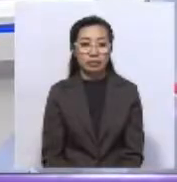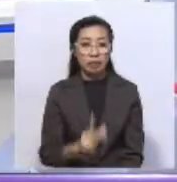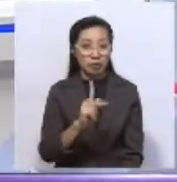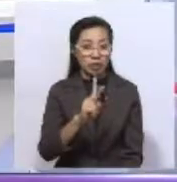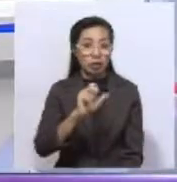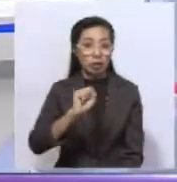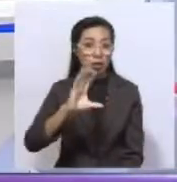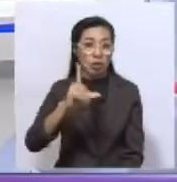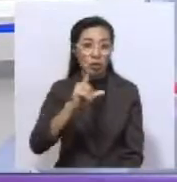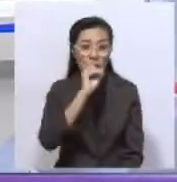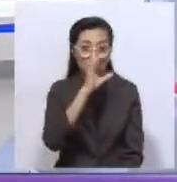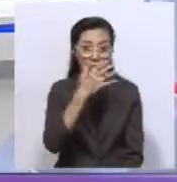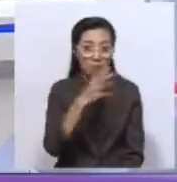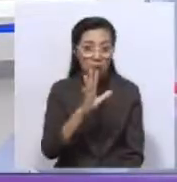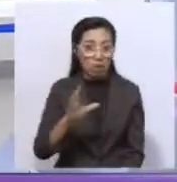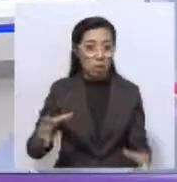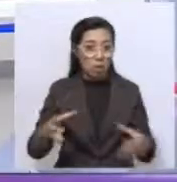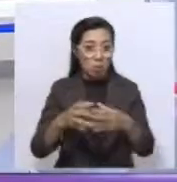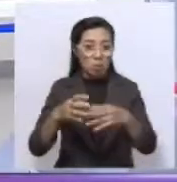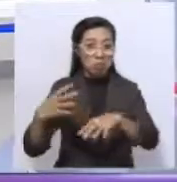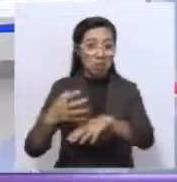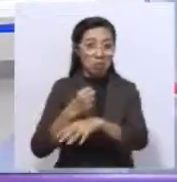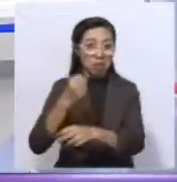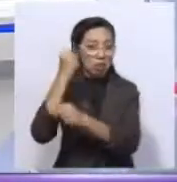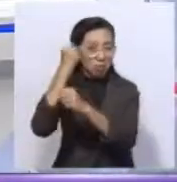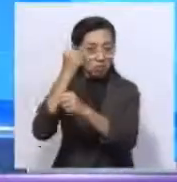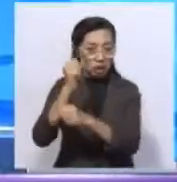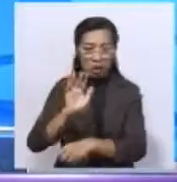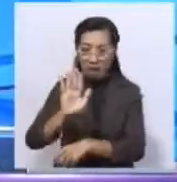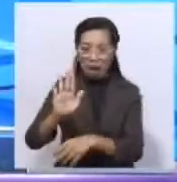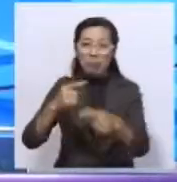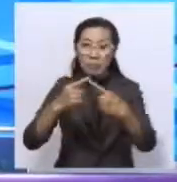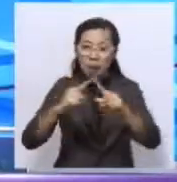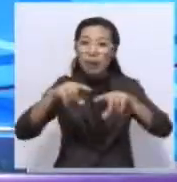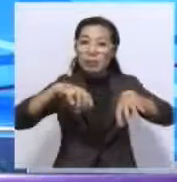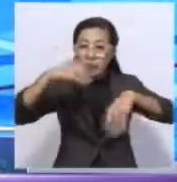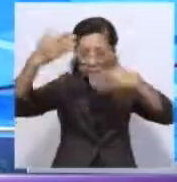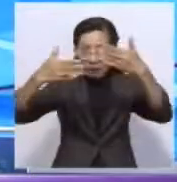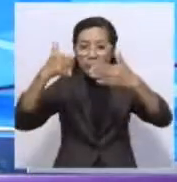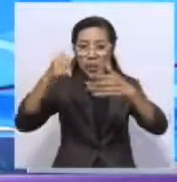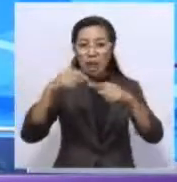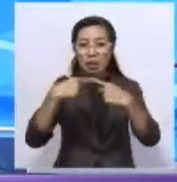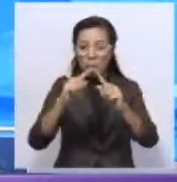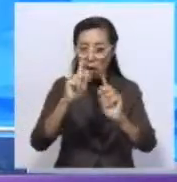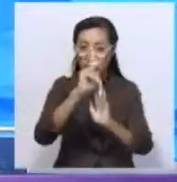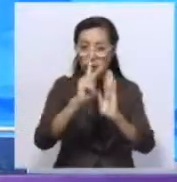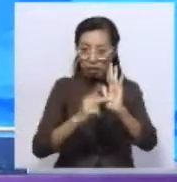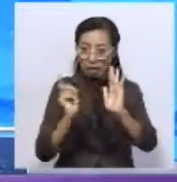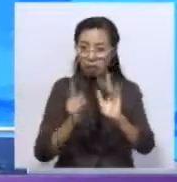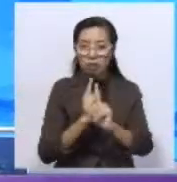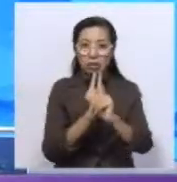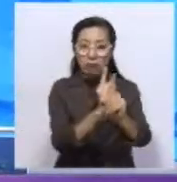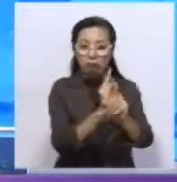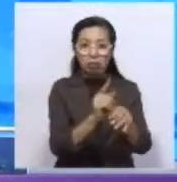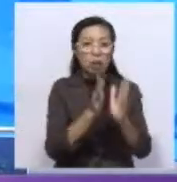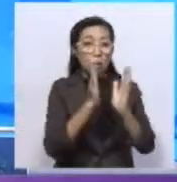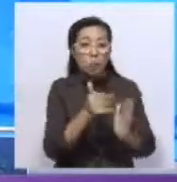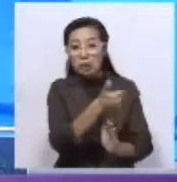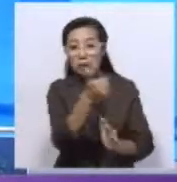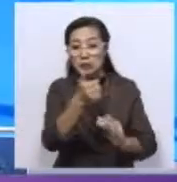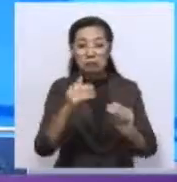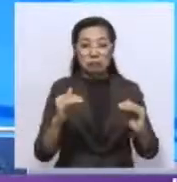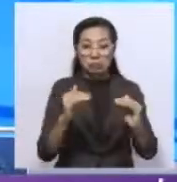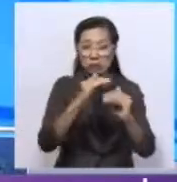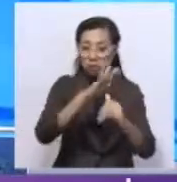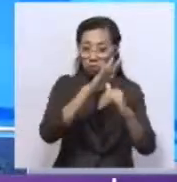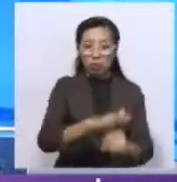คสช.ย้ำไม่ให้ห้ามกลุ่มเคลื่อนไหวทางการเมืองค่ะแต่ว่าขอให้จัดกิจกรรมให้อยู่ในขอบเขตของกฎหมายด้วยและไม่ละเมิดสิทธิ์ของผู้อื่น